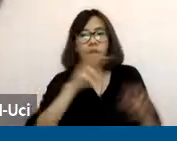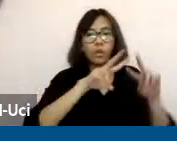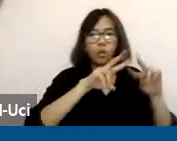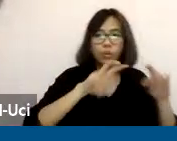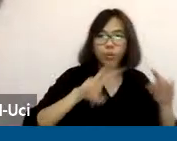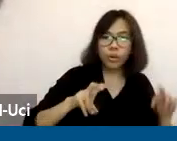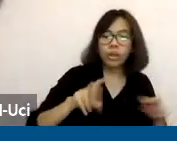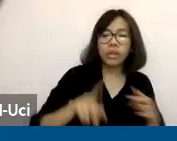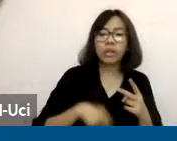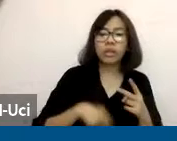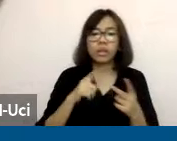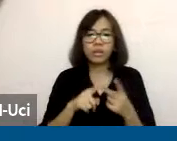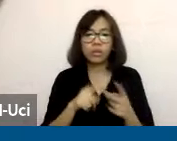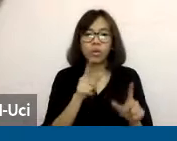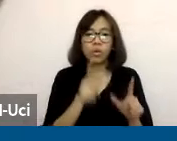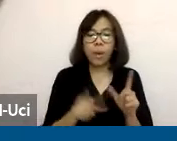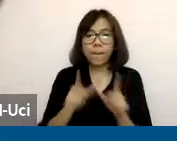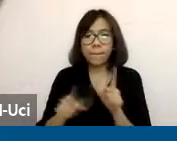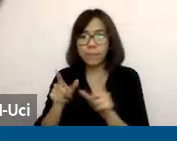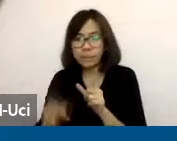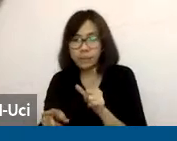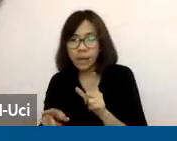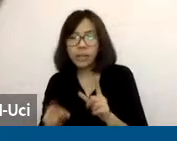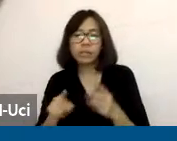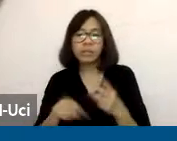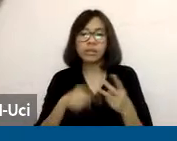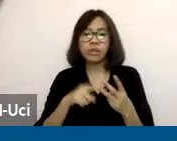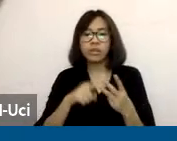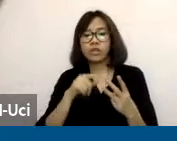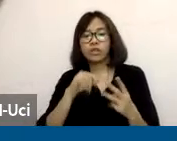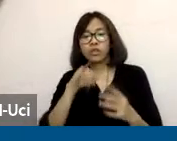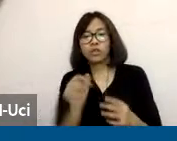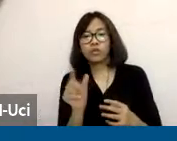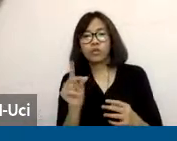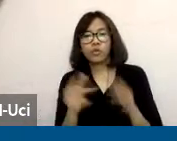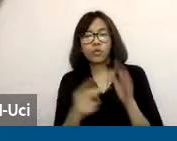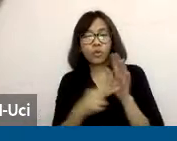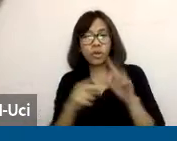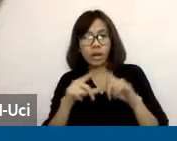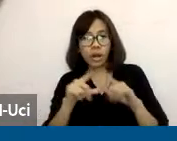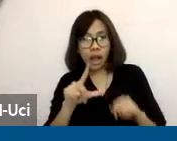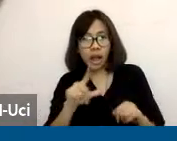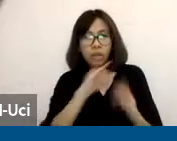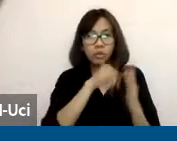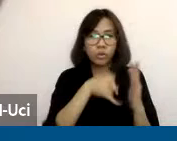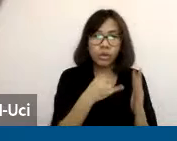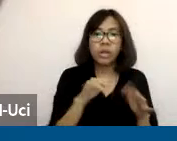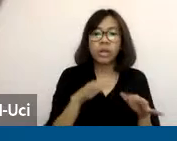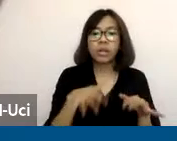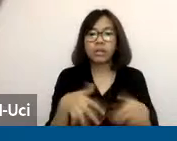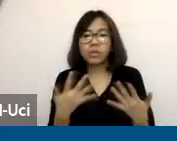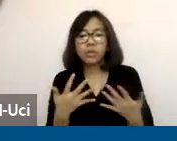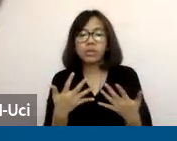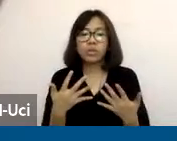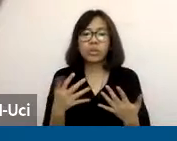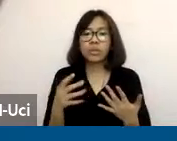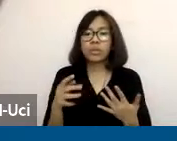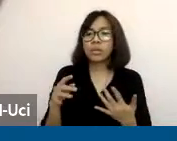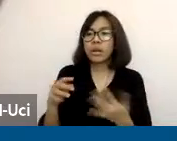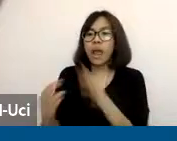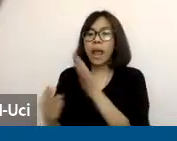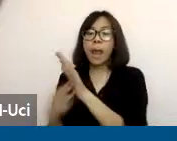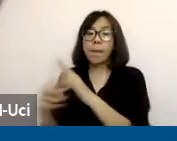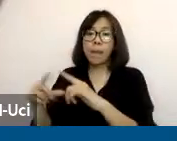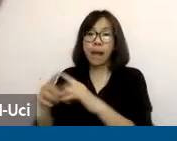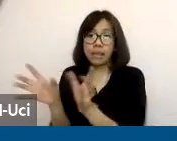non cetak melalui website maupun am jurnal-jurnal Kemudian kami melakukan wawancara dengan perwakilan dari Mahkamah